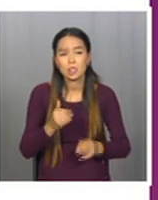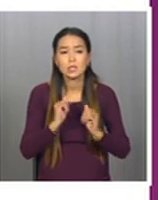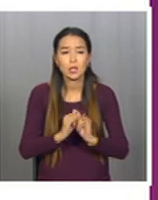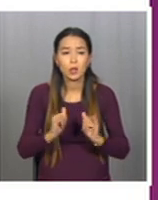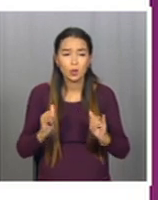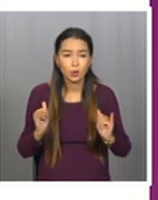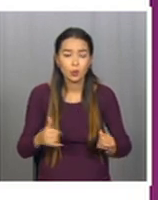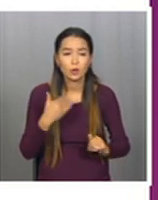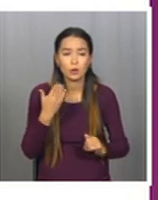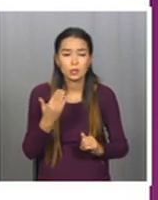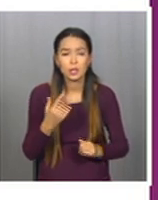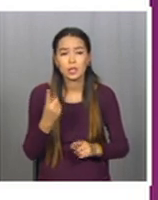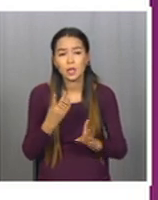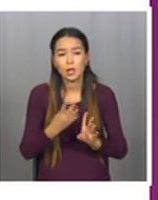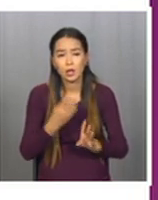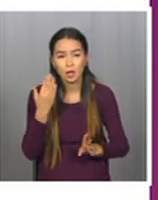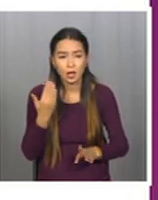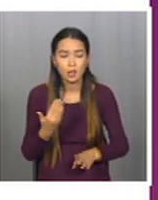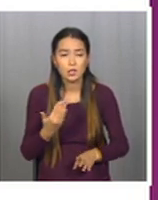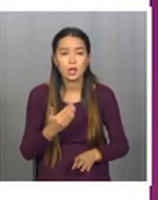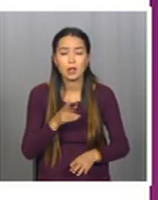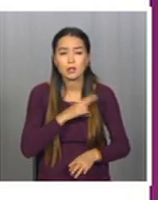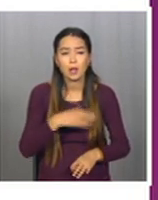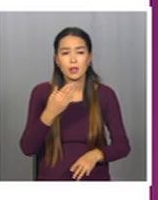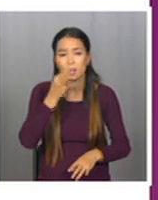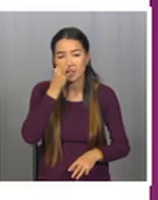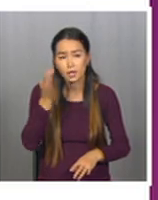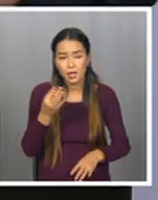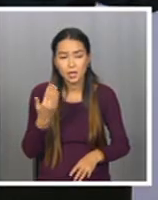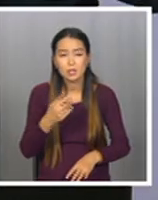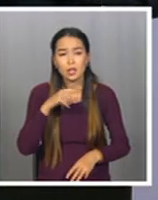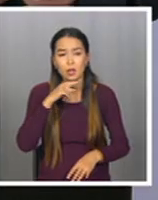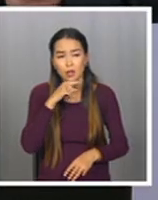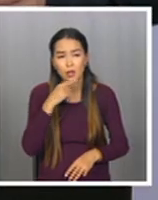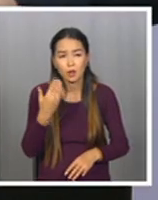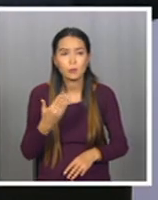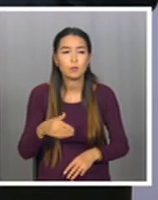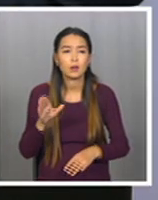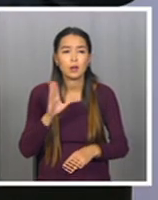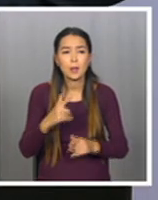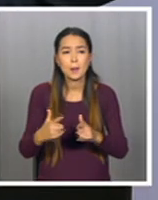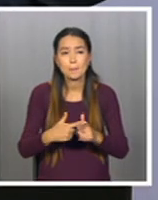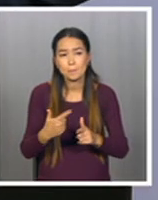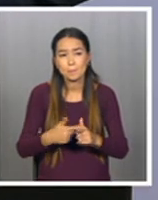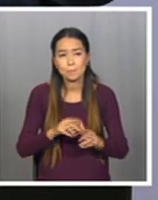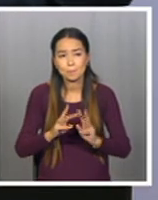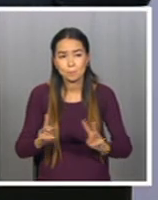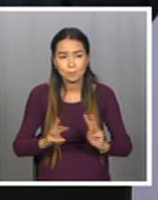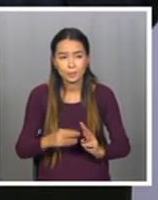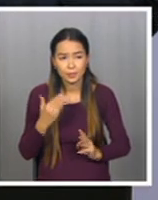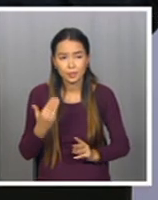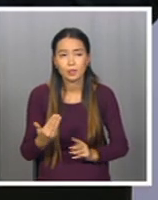оны ең алғашқы кездері Германиядағы экономика министрі, артынан